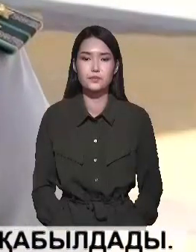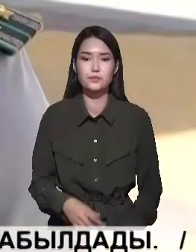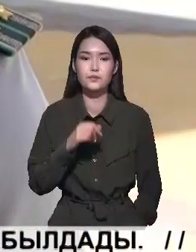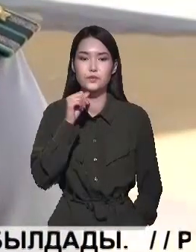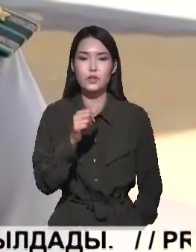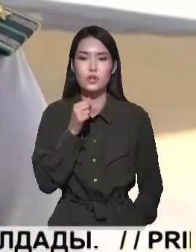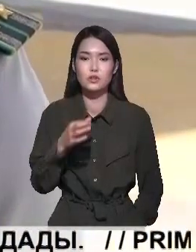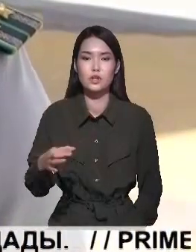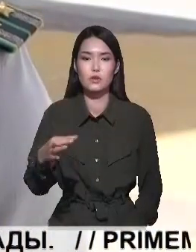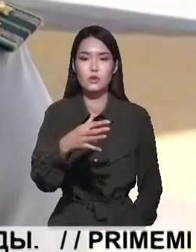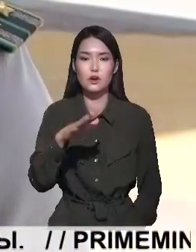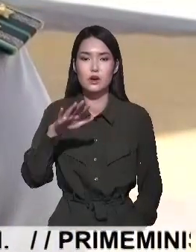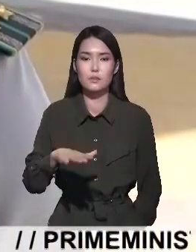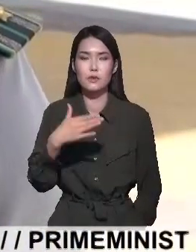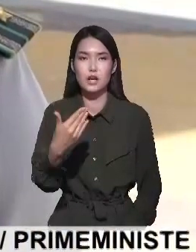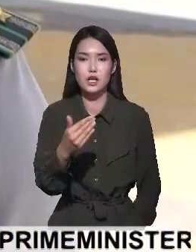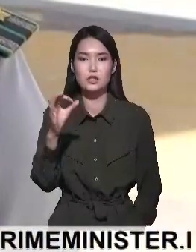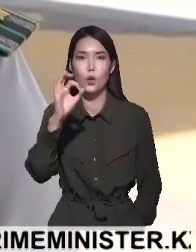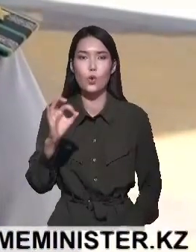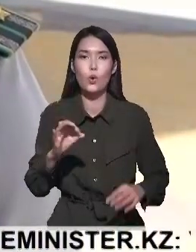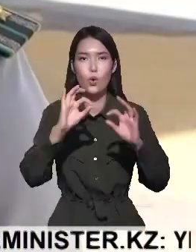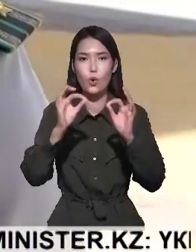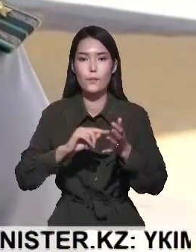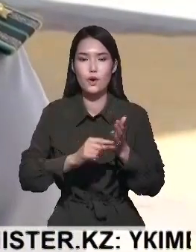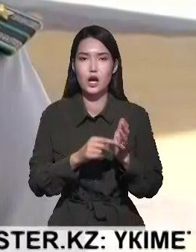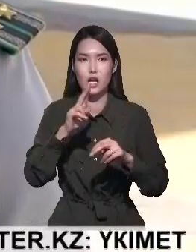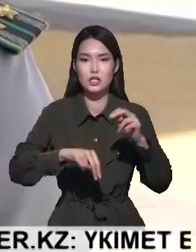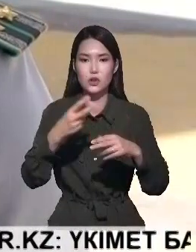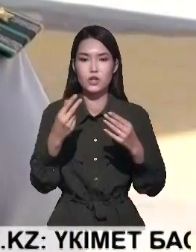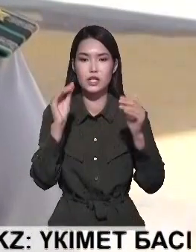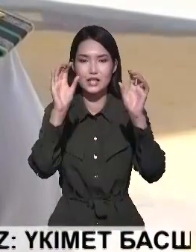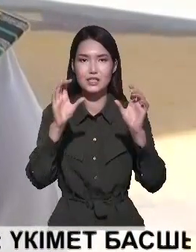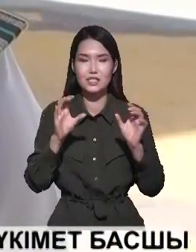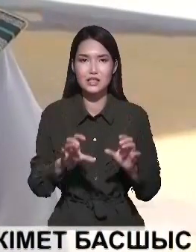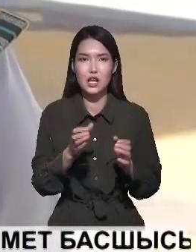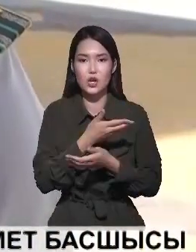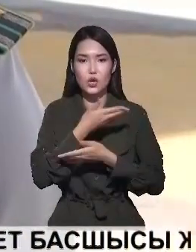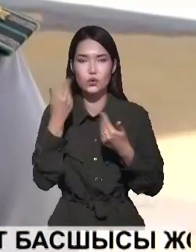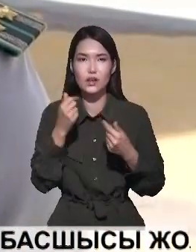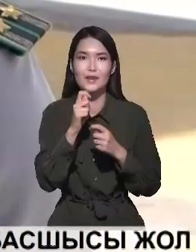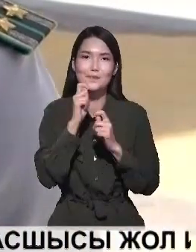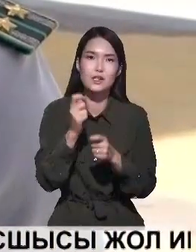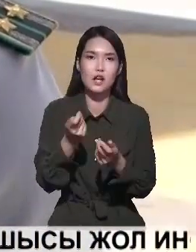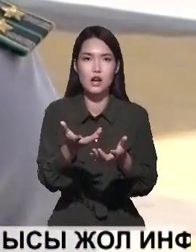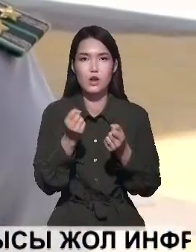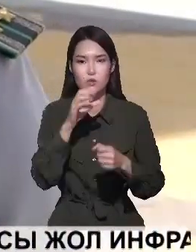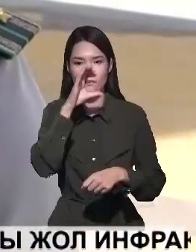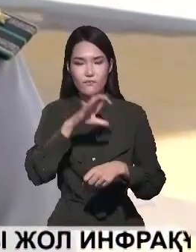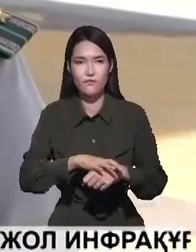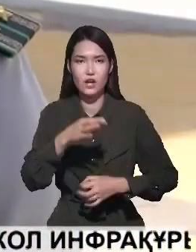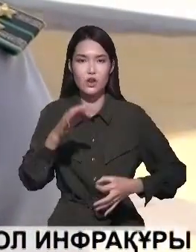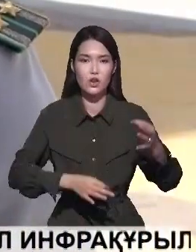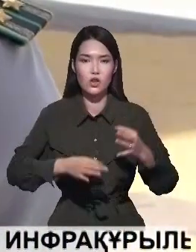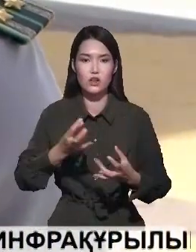облысында денсаулық сақтау объектілерін салу кезінде заңсыз сыйақы алу фактісі бойынша сотқа дейінгі